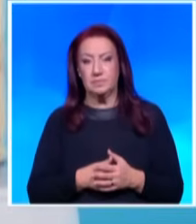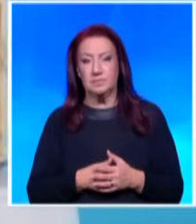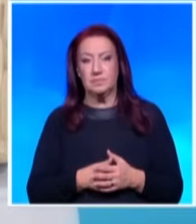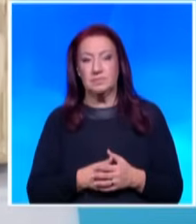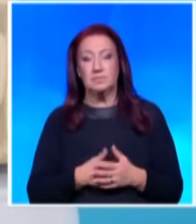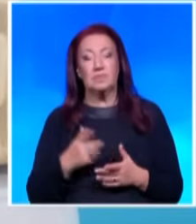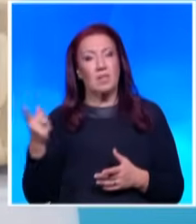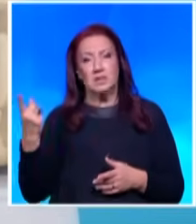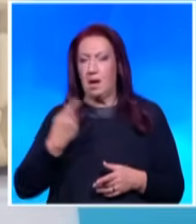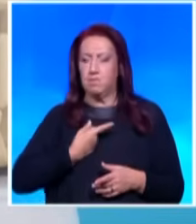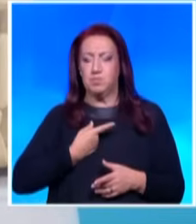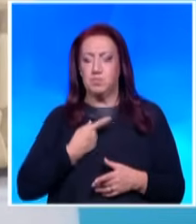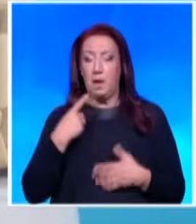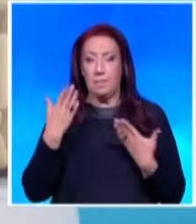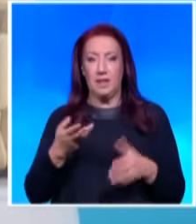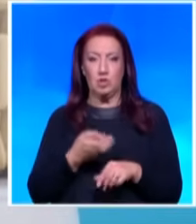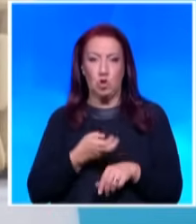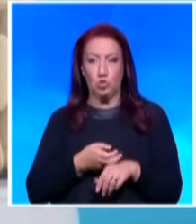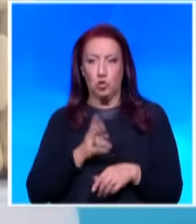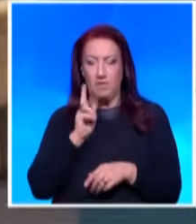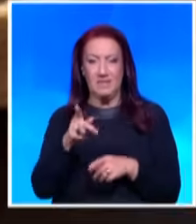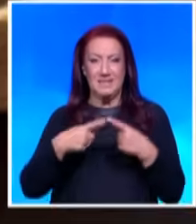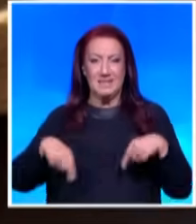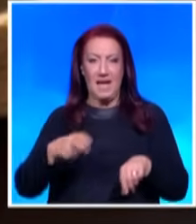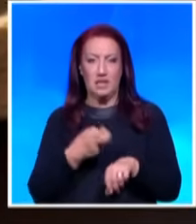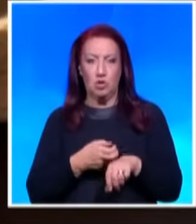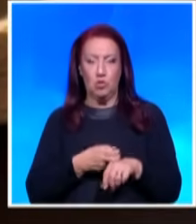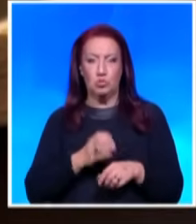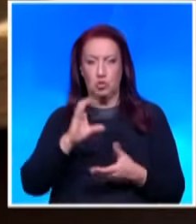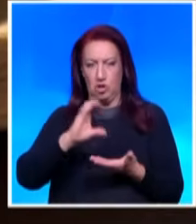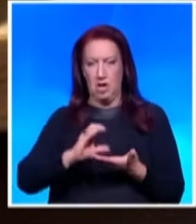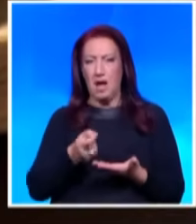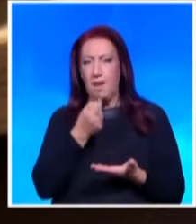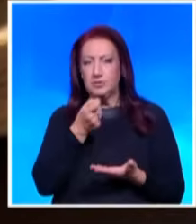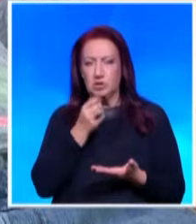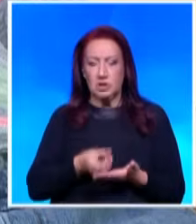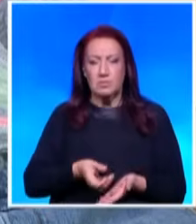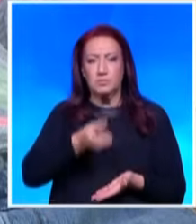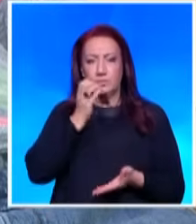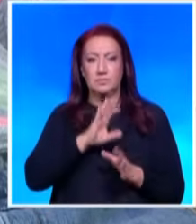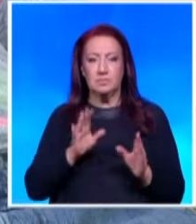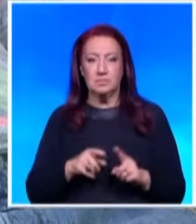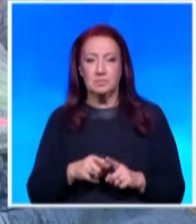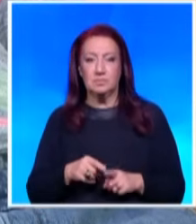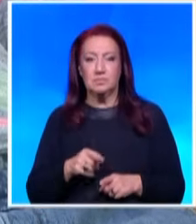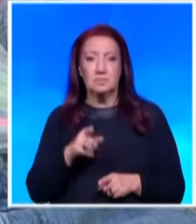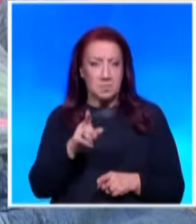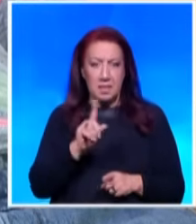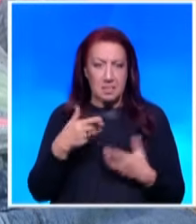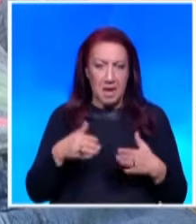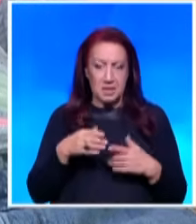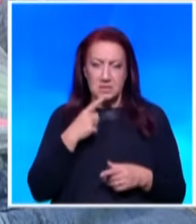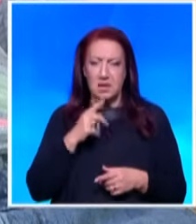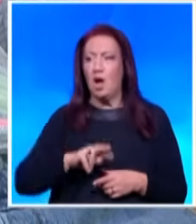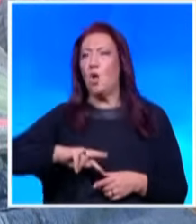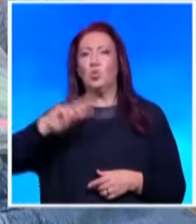задължаха да ги пиеме пред тях. В стата на доктора. Взима чашата, гълташ и това е. Като се правиш неинтересен, другия чака отвънка. Веднага